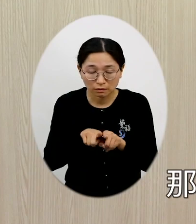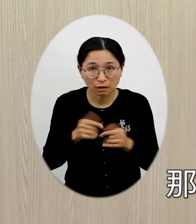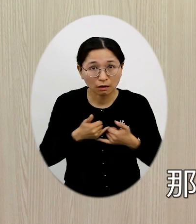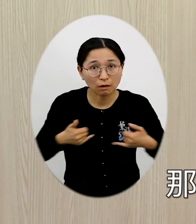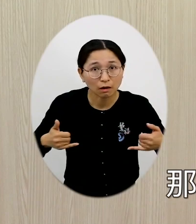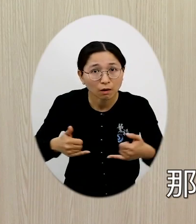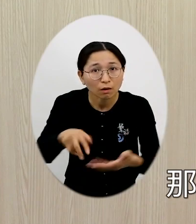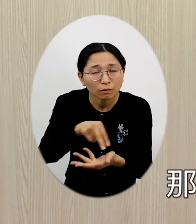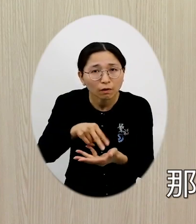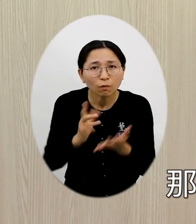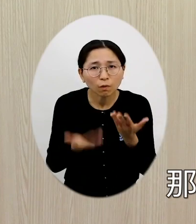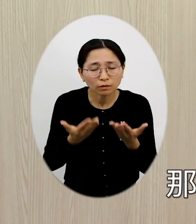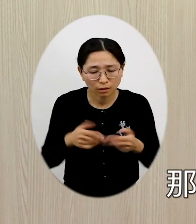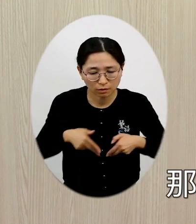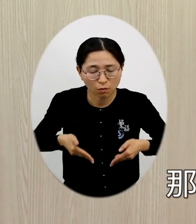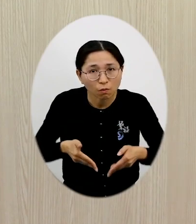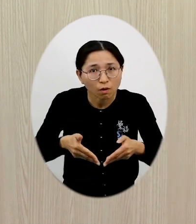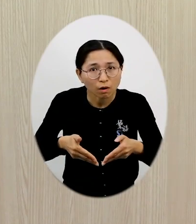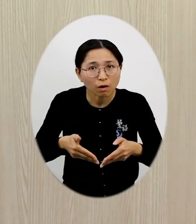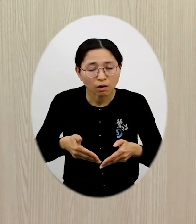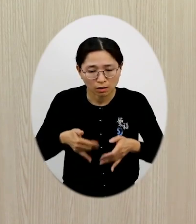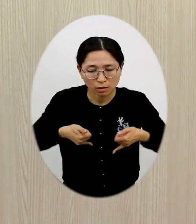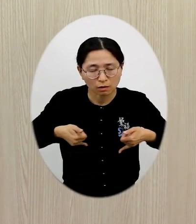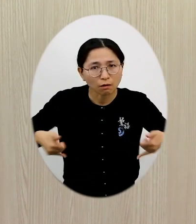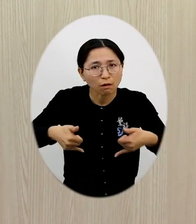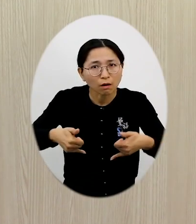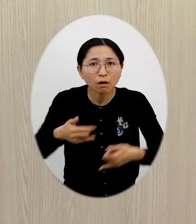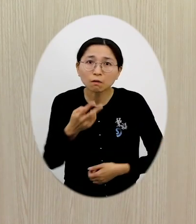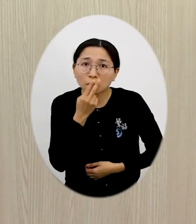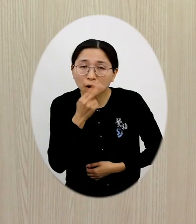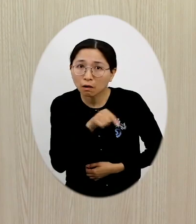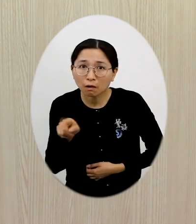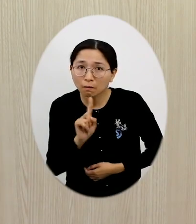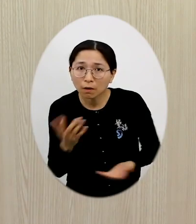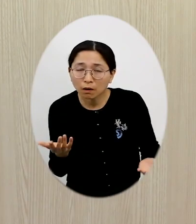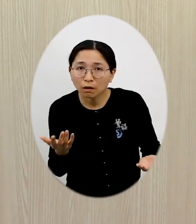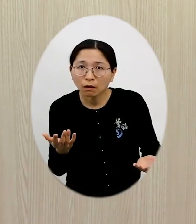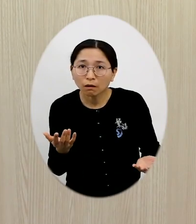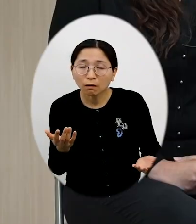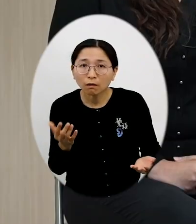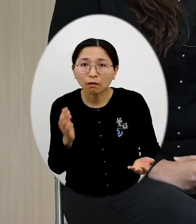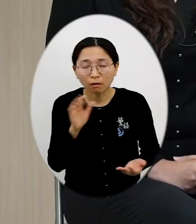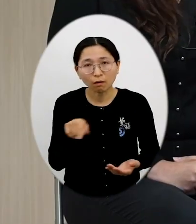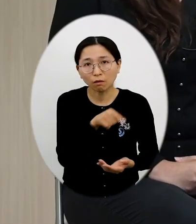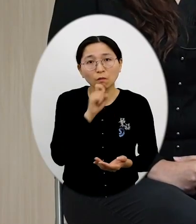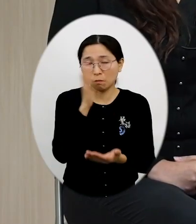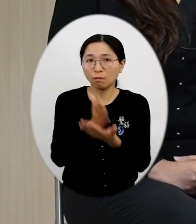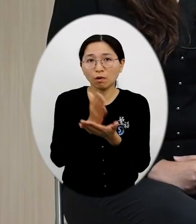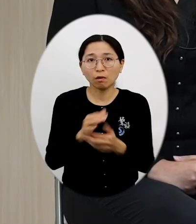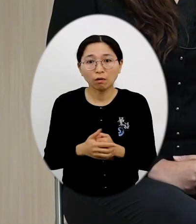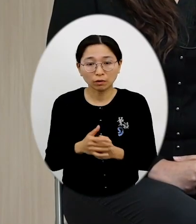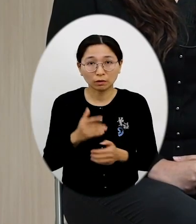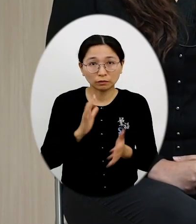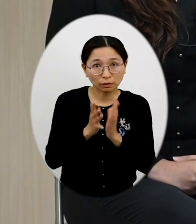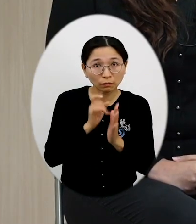竟我哋真係坐埋一齊食嘢嗰個打邊爐啊，亦或其實係企埋喺街嗰度圍埋一齊食煙嗰個打邊爐咧？ 哦，嚇， 係會有分別㗎。